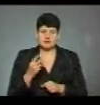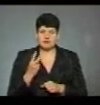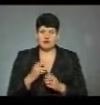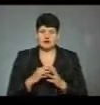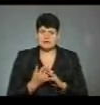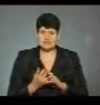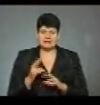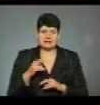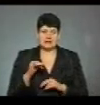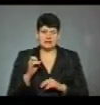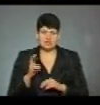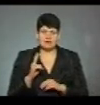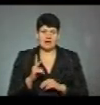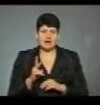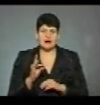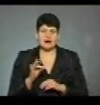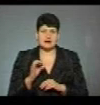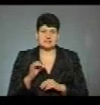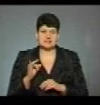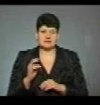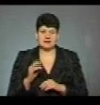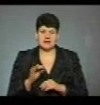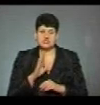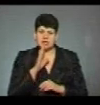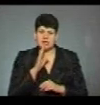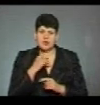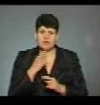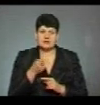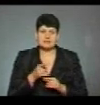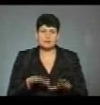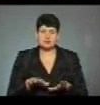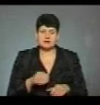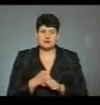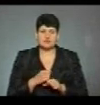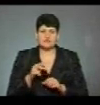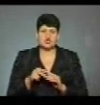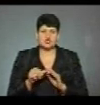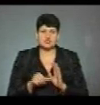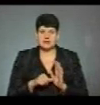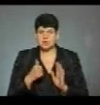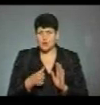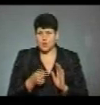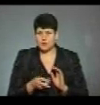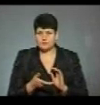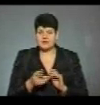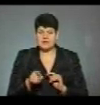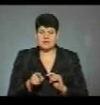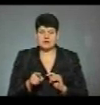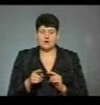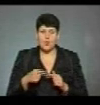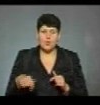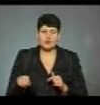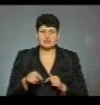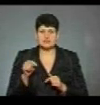– Дичкова та Красівки – Наталя Баньковська. Жінка каже, що на цій посаді працює з 2016 року. В її окрузі